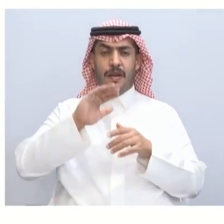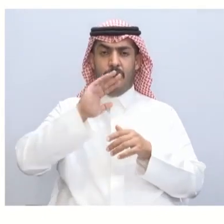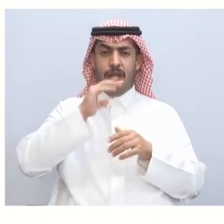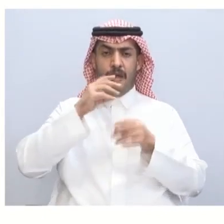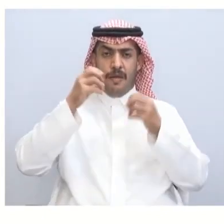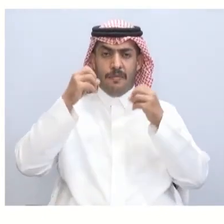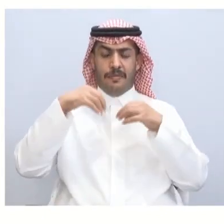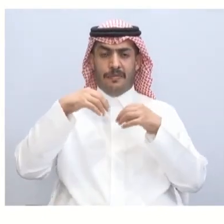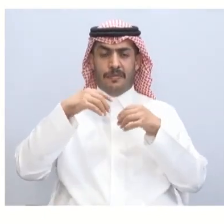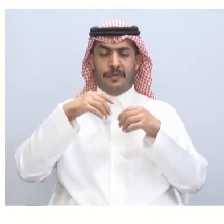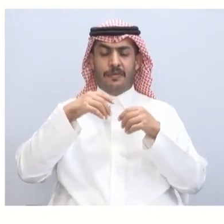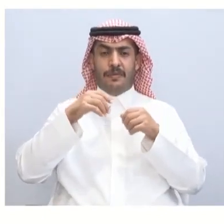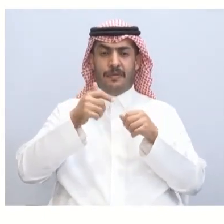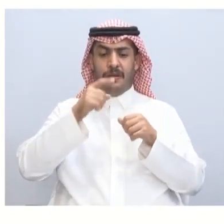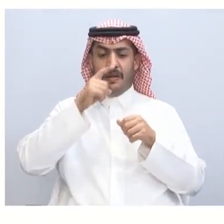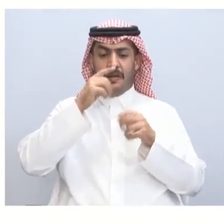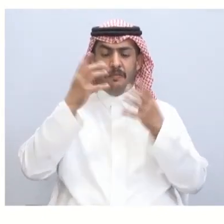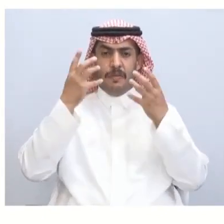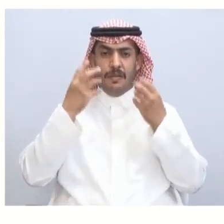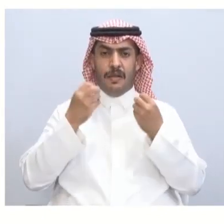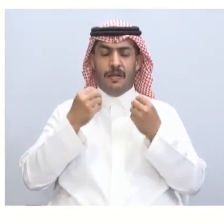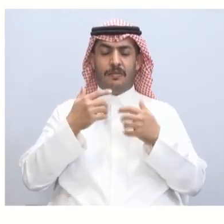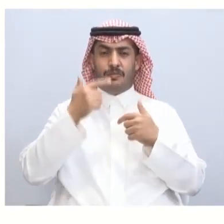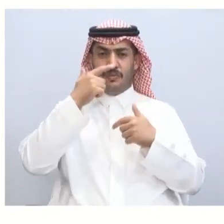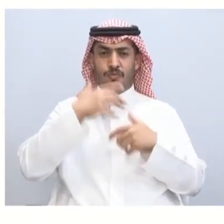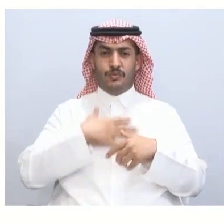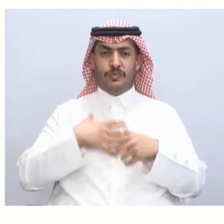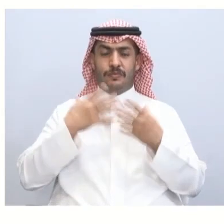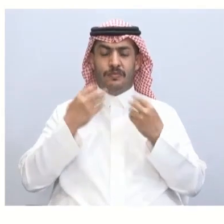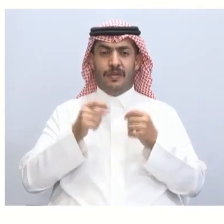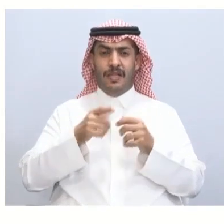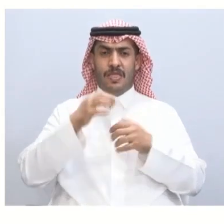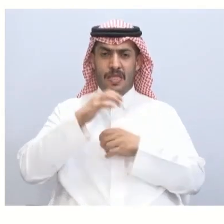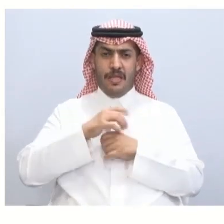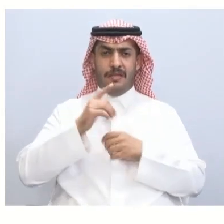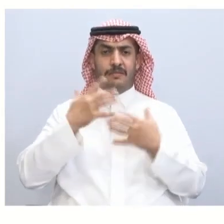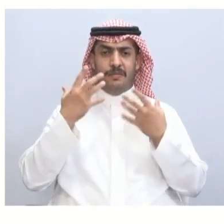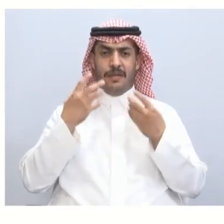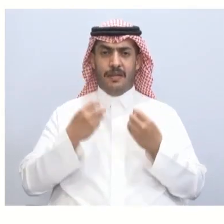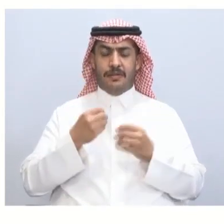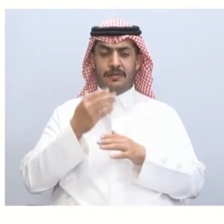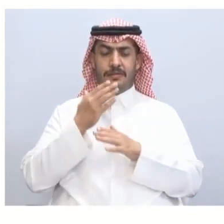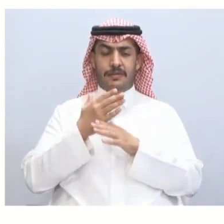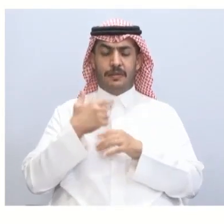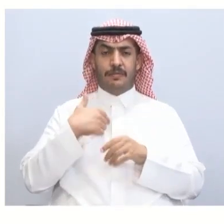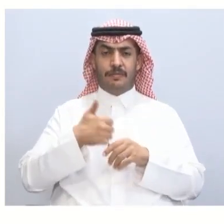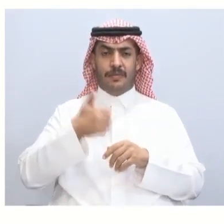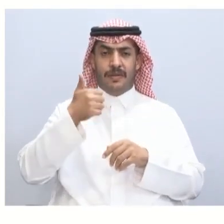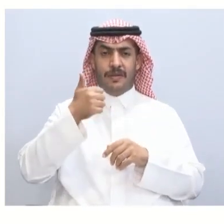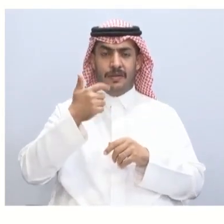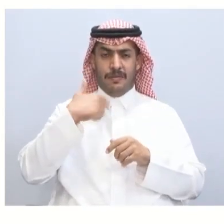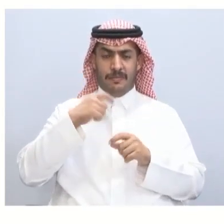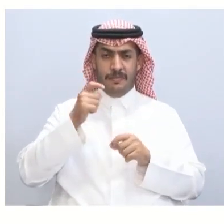انعم الله عليه ان يتكيف ويتفاعل مع هذه الضغوط بحيث يتمكن من